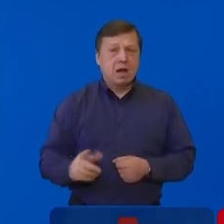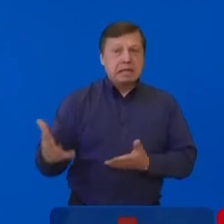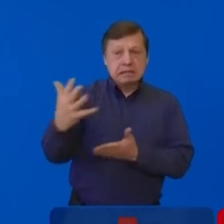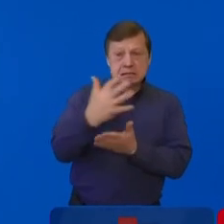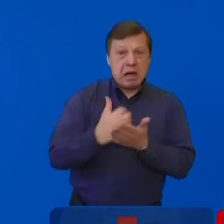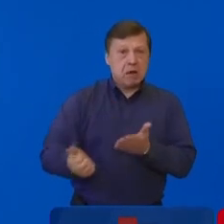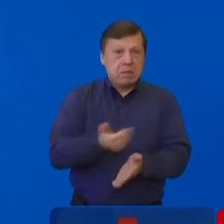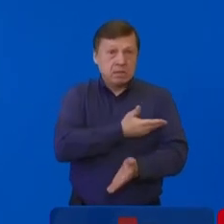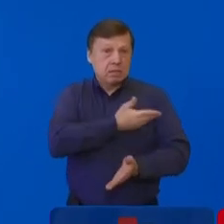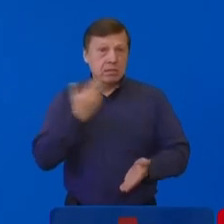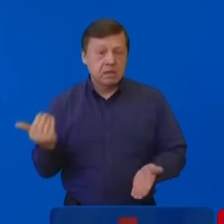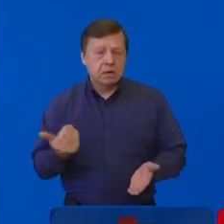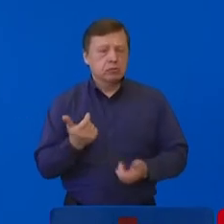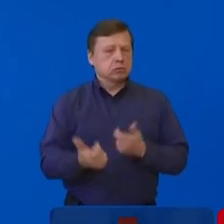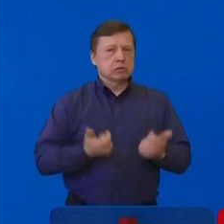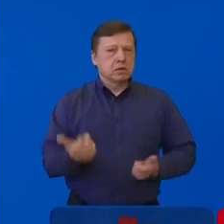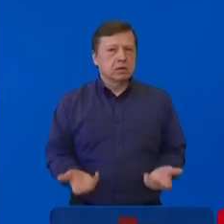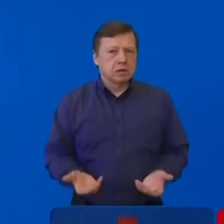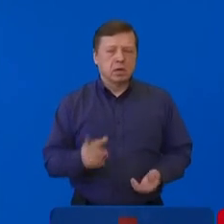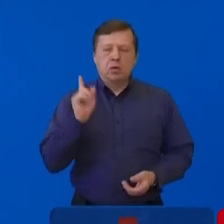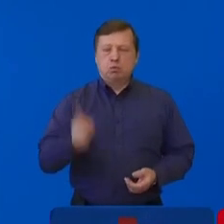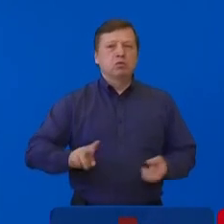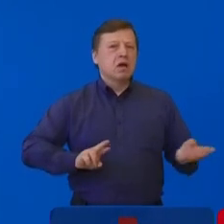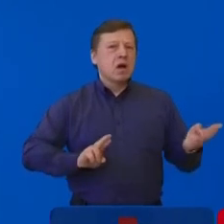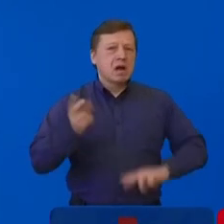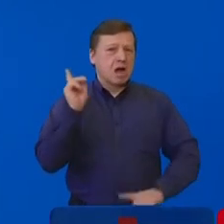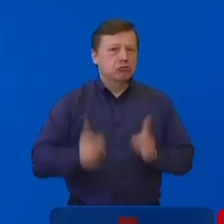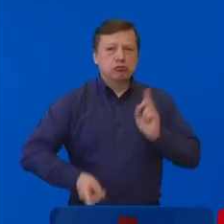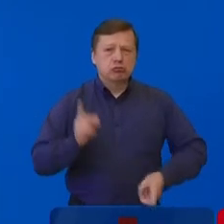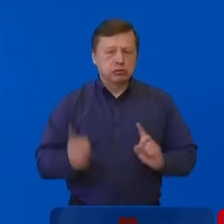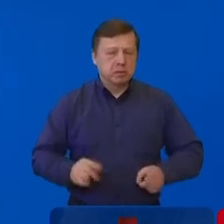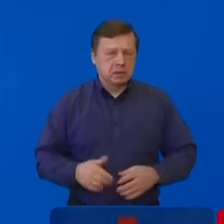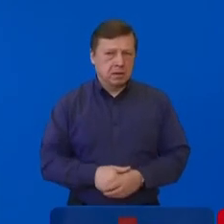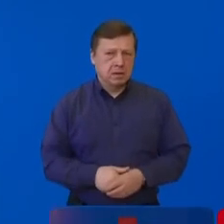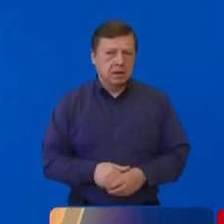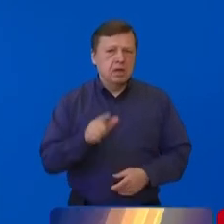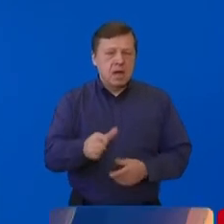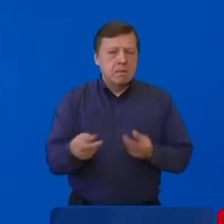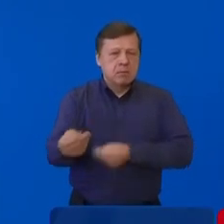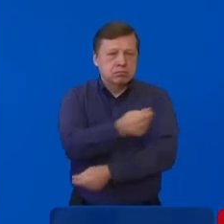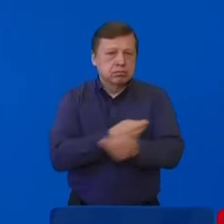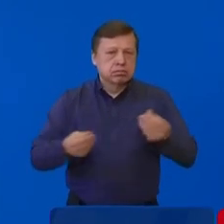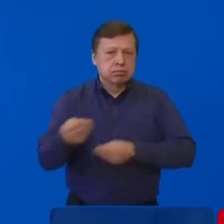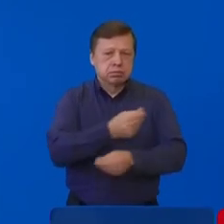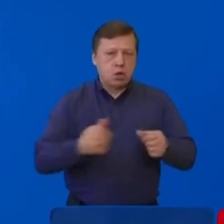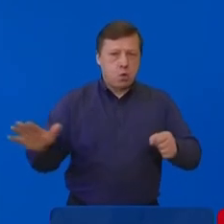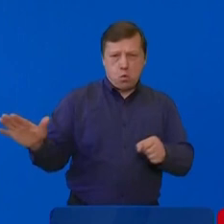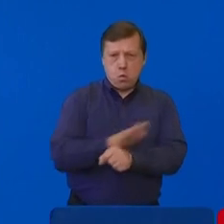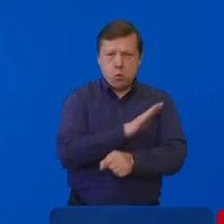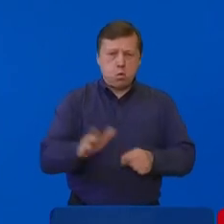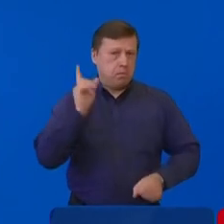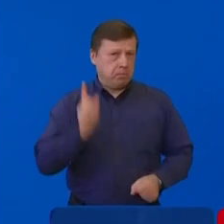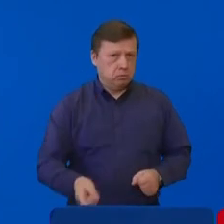przychodów, musimy reagować szybko. Musimy wejść w tę brakującą płynność na rynku i kompensować